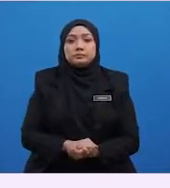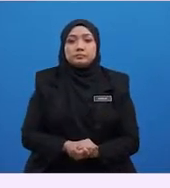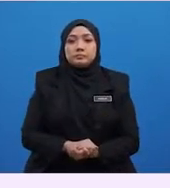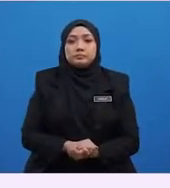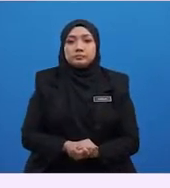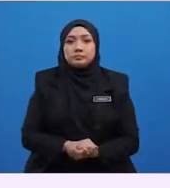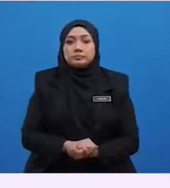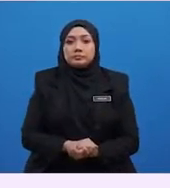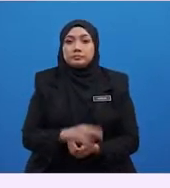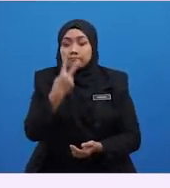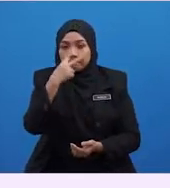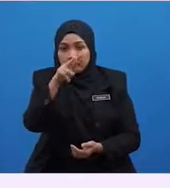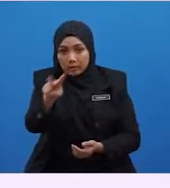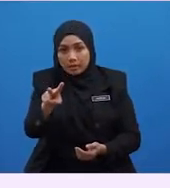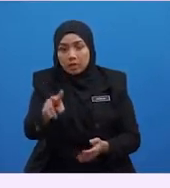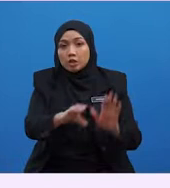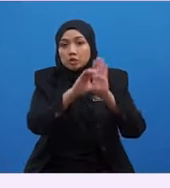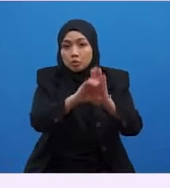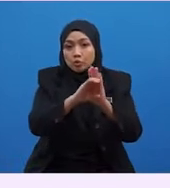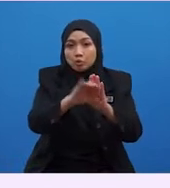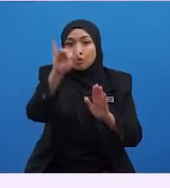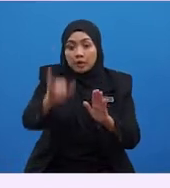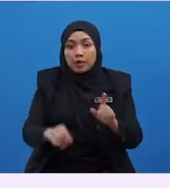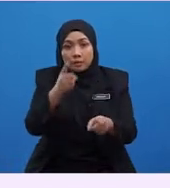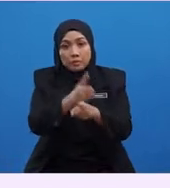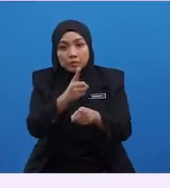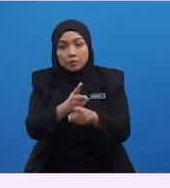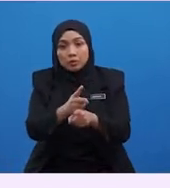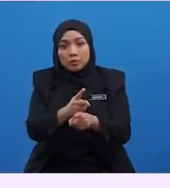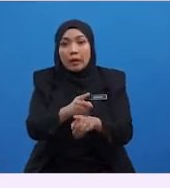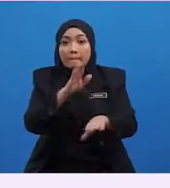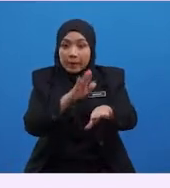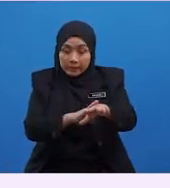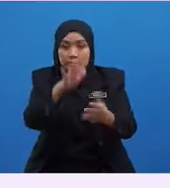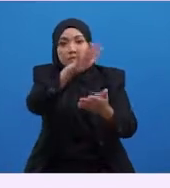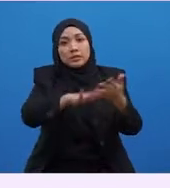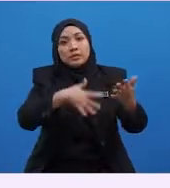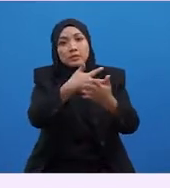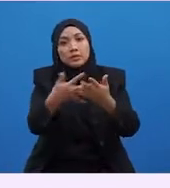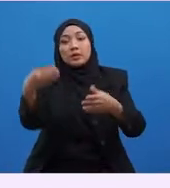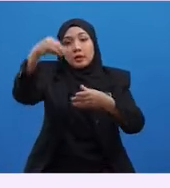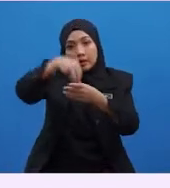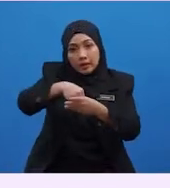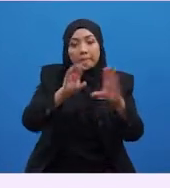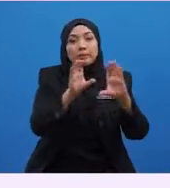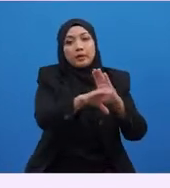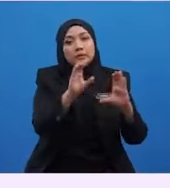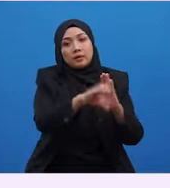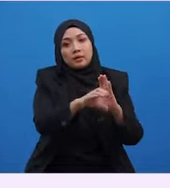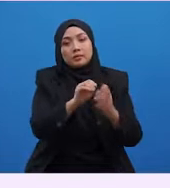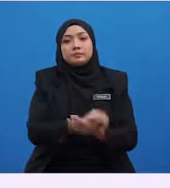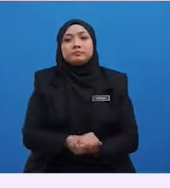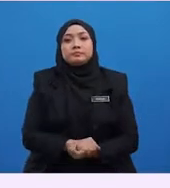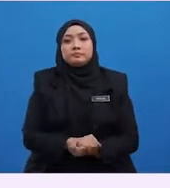Berikut adalah paparan rekod sebenar yang terdapat pada jadual dalam pangkalan data.